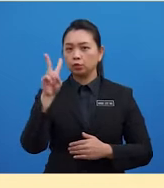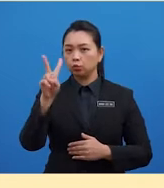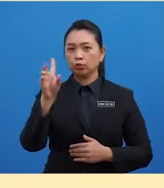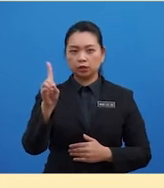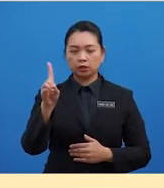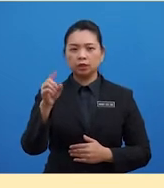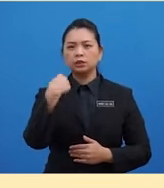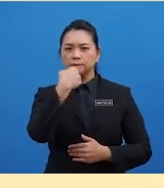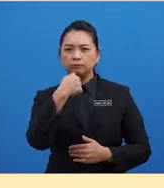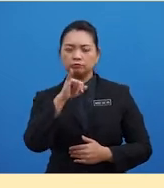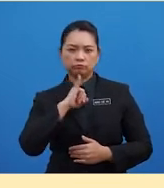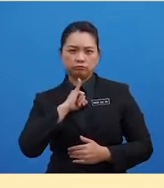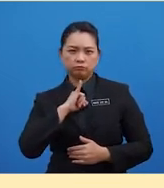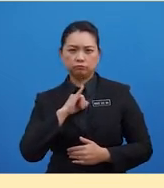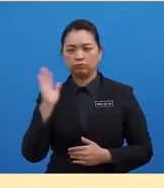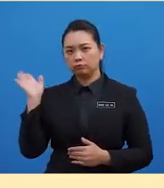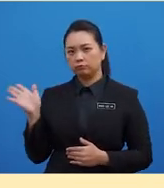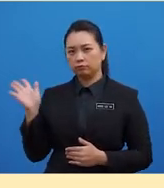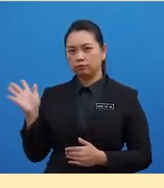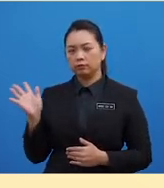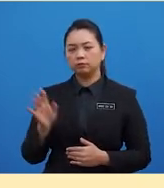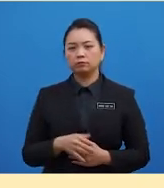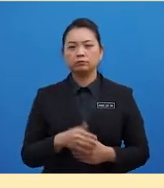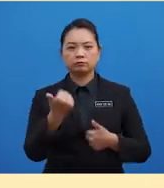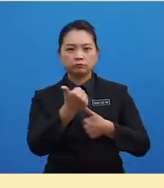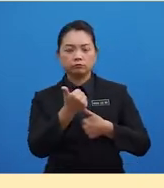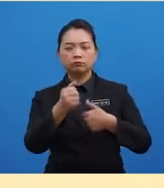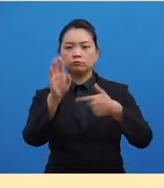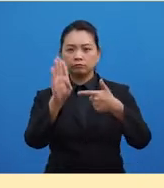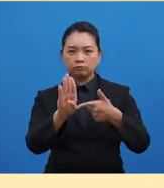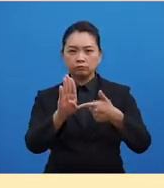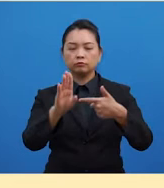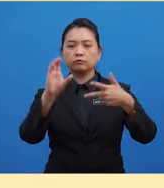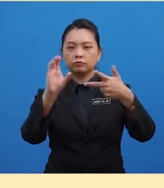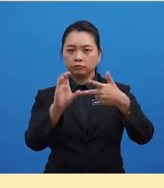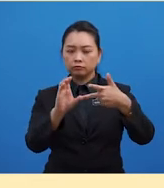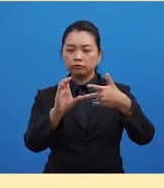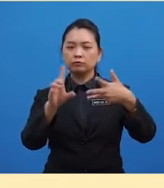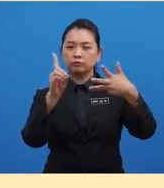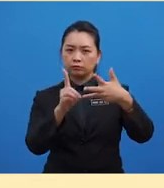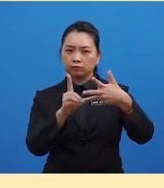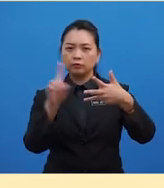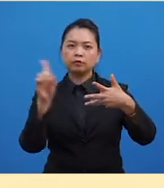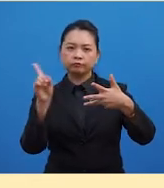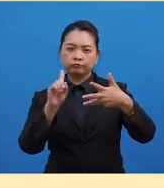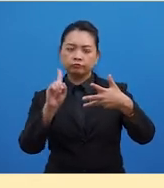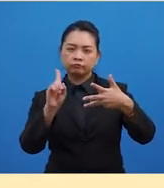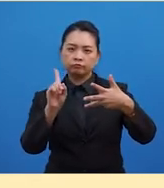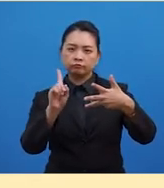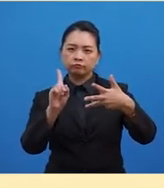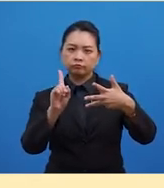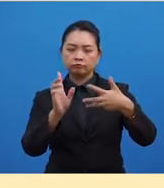Siapakah saya? A. Pentagon. B. Hexagon. C. Heptagon. Dan D.